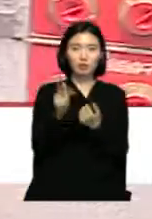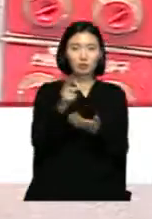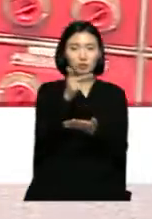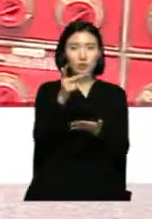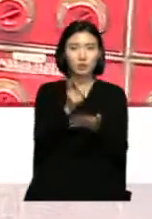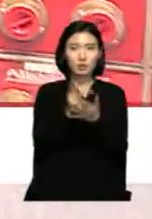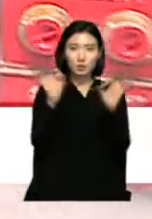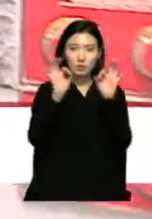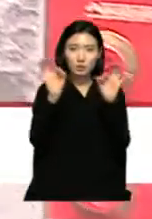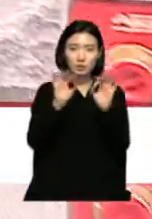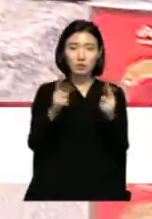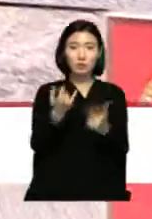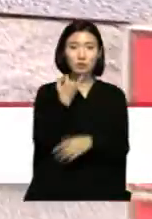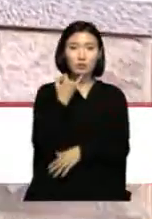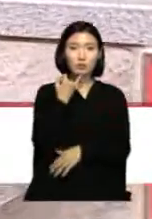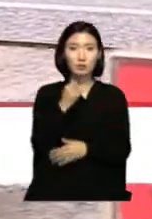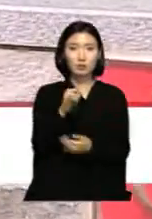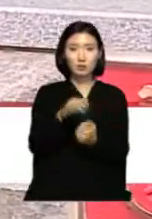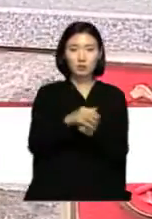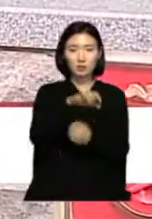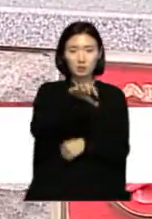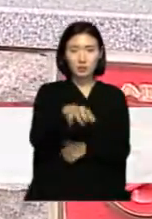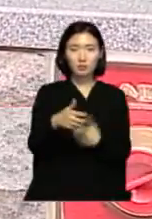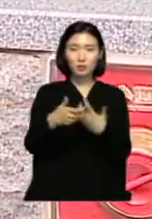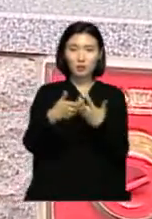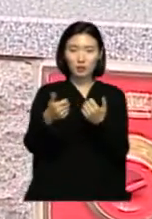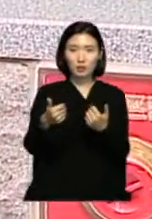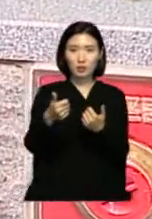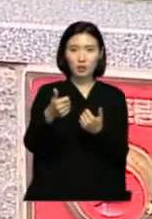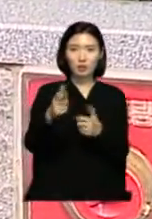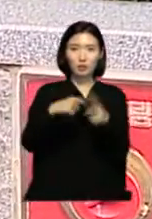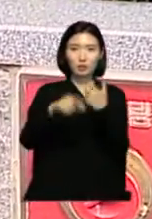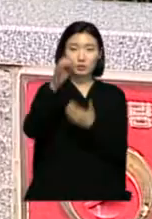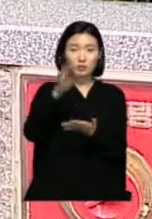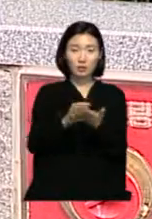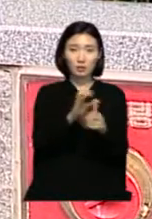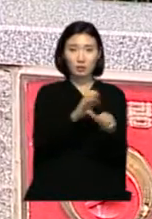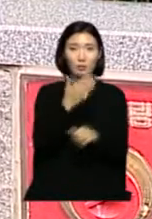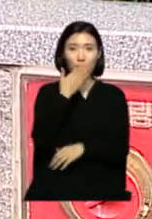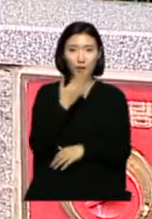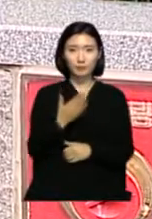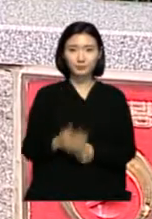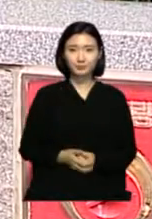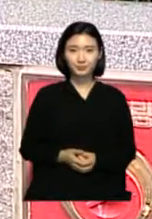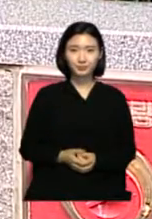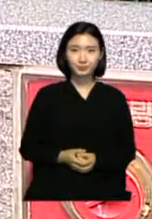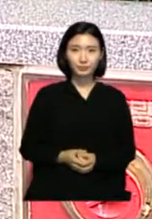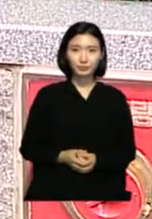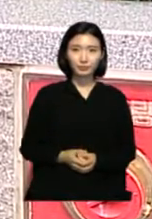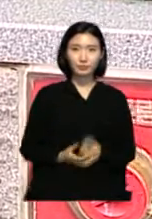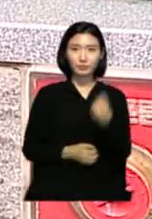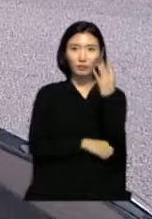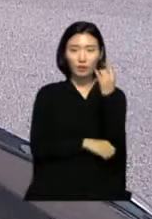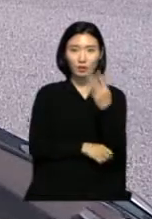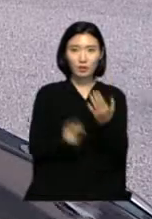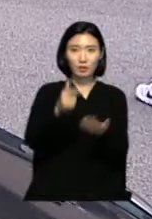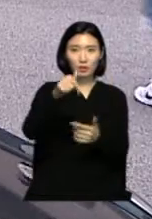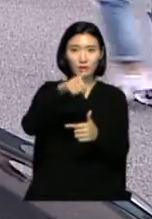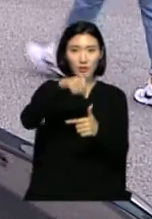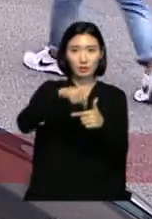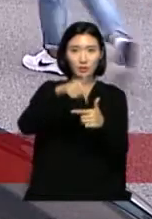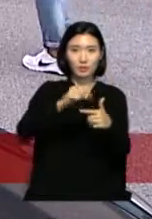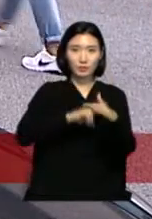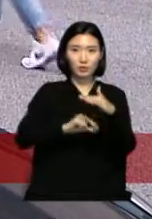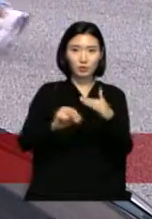해결하고 장소에 따라 유료 주차장보다도 저렴하게 이용할 수 있습니다. 원래 강남역에서 주차하기가 좀